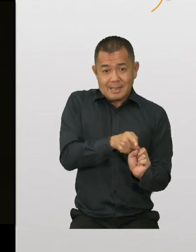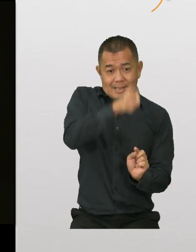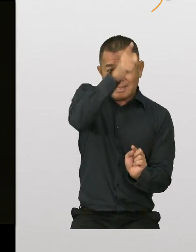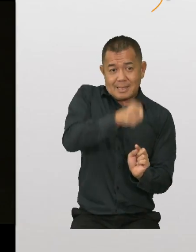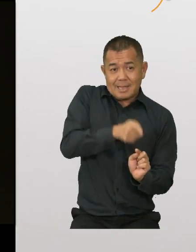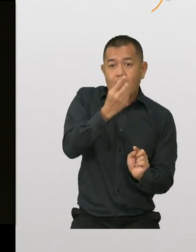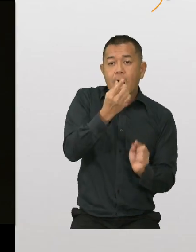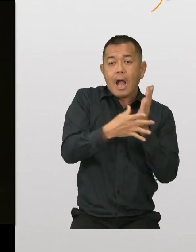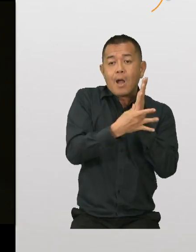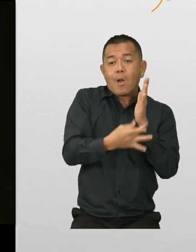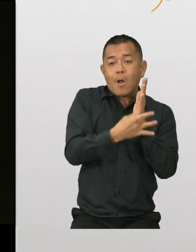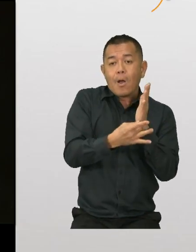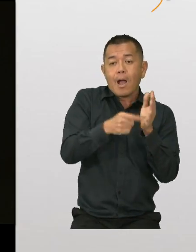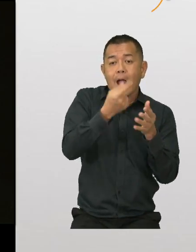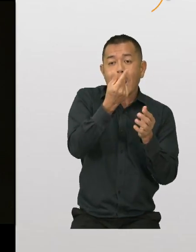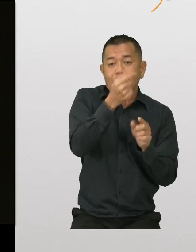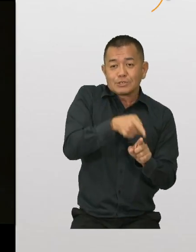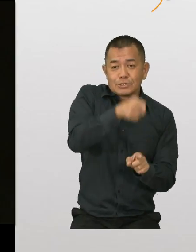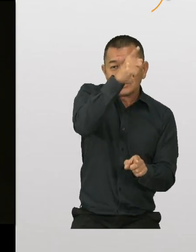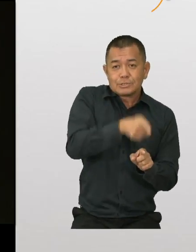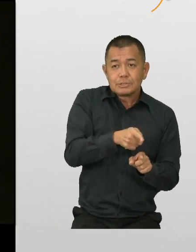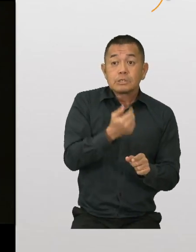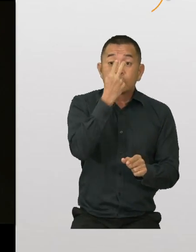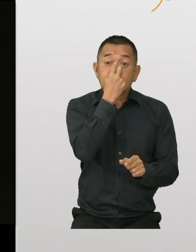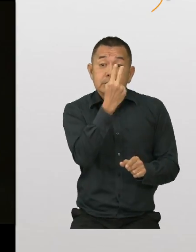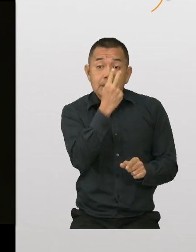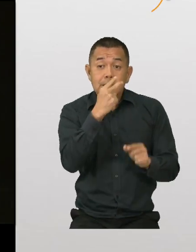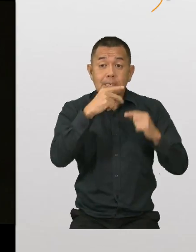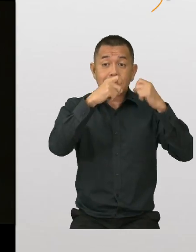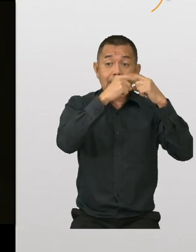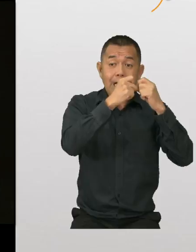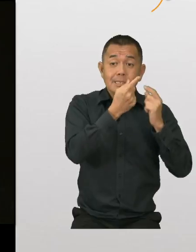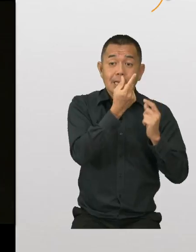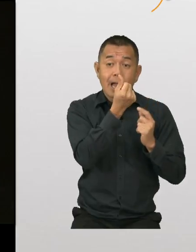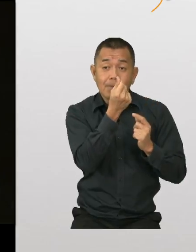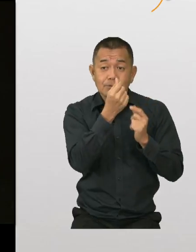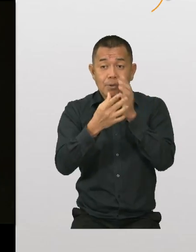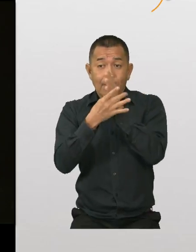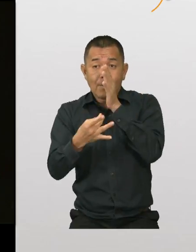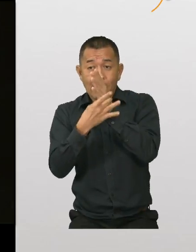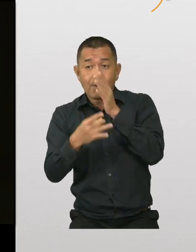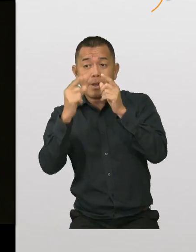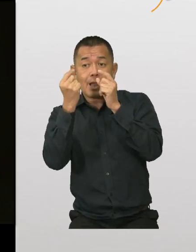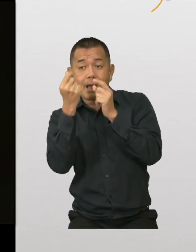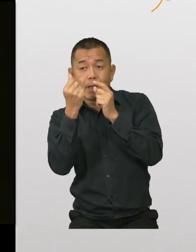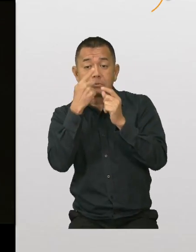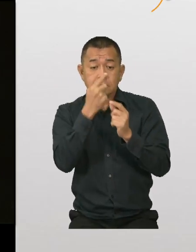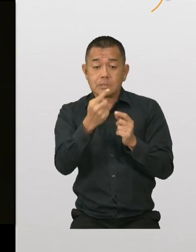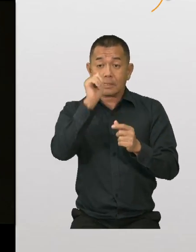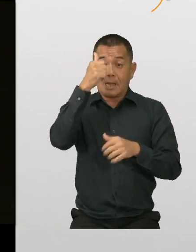prices. 电费 Let 和 us 油 look 价 at 的走势 electricity tariffs and oil prices in the last 10 years. 起落 Again, up and